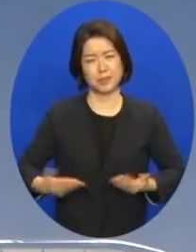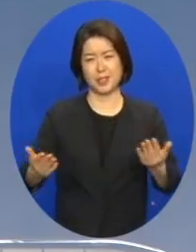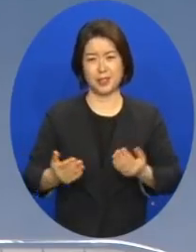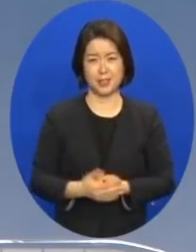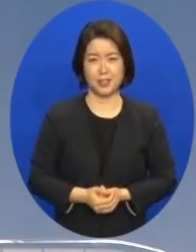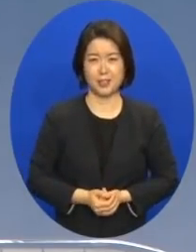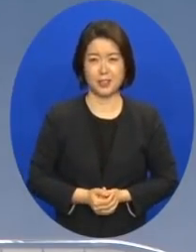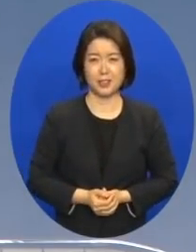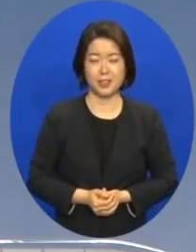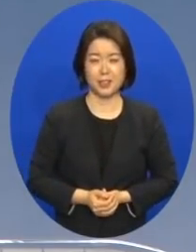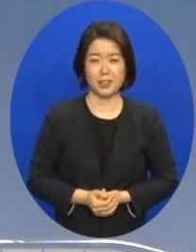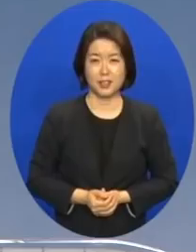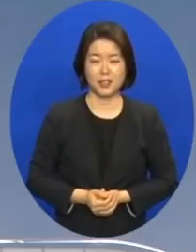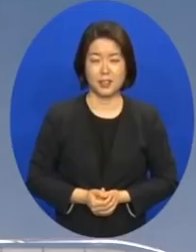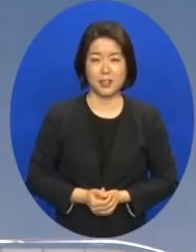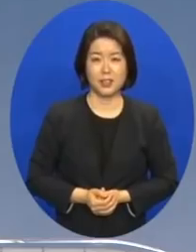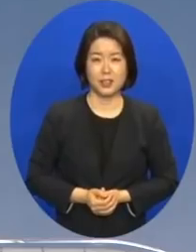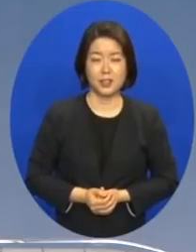없습니다.